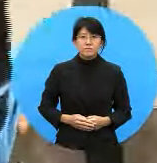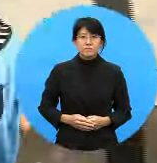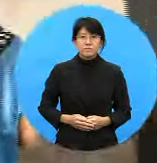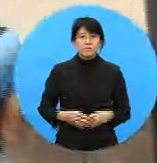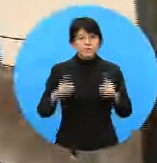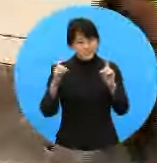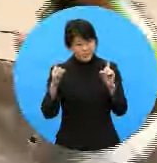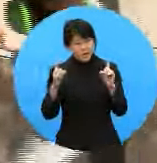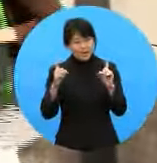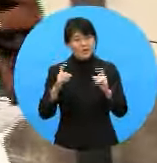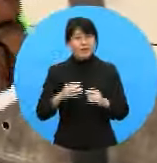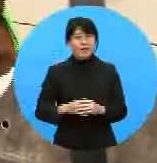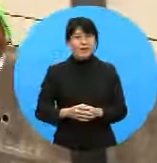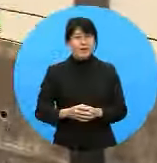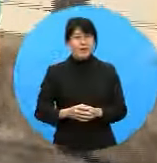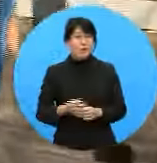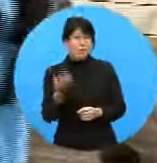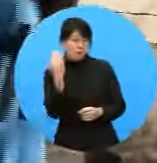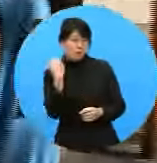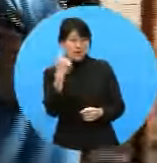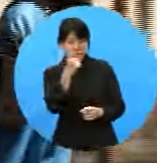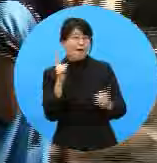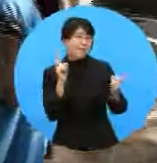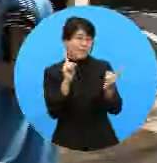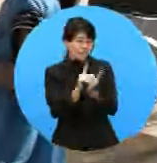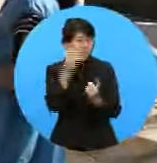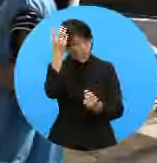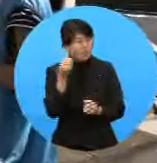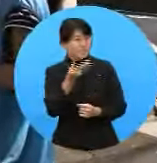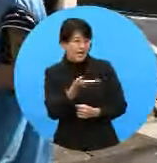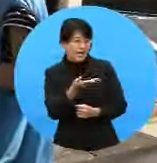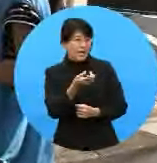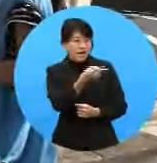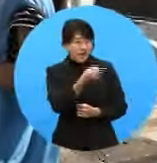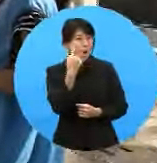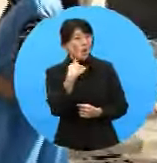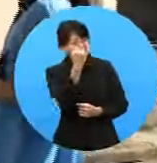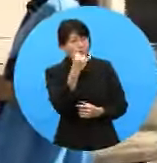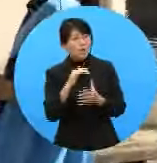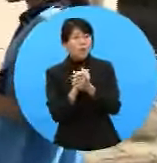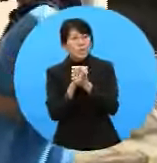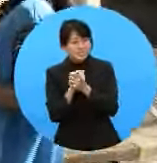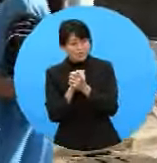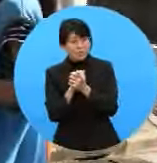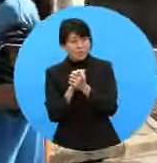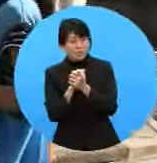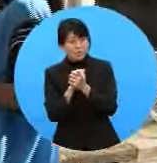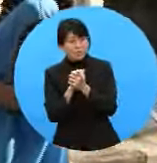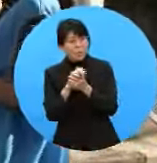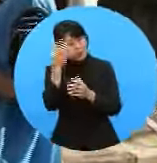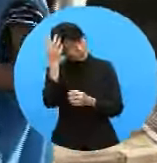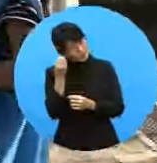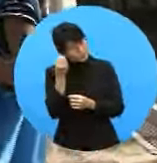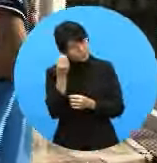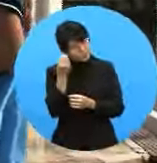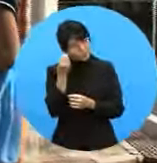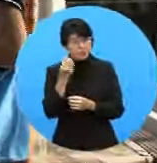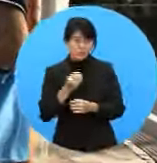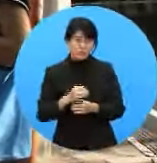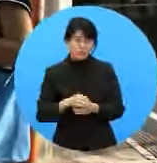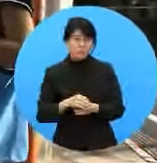こんにちは。 こんにちは。 あ、この前さ、一回あったの覚えてるかな。お母さんのお友達なんだけど、覚えてる？覚えて